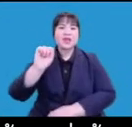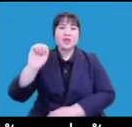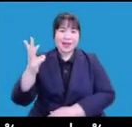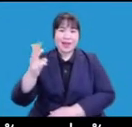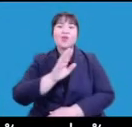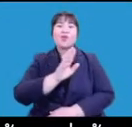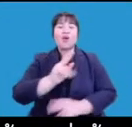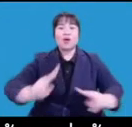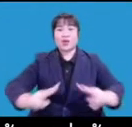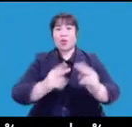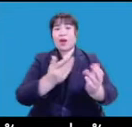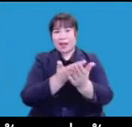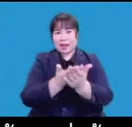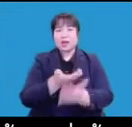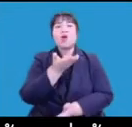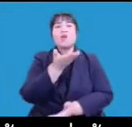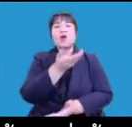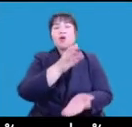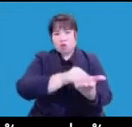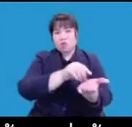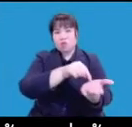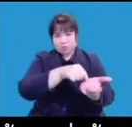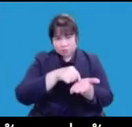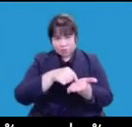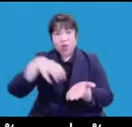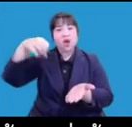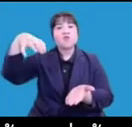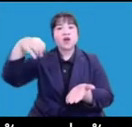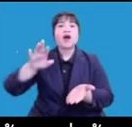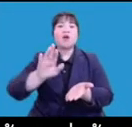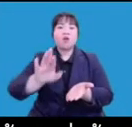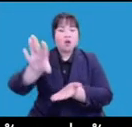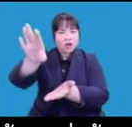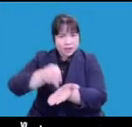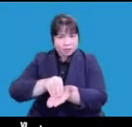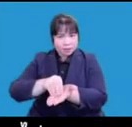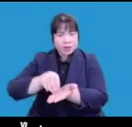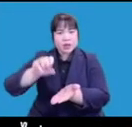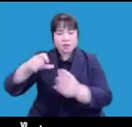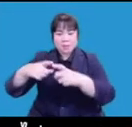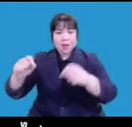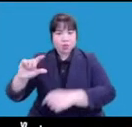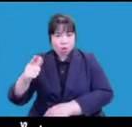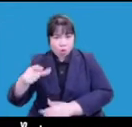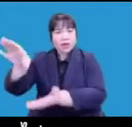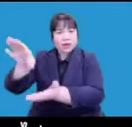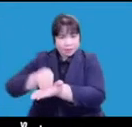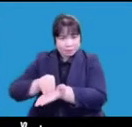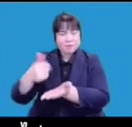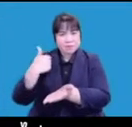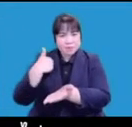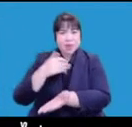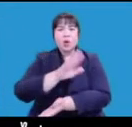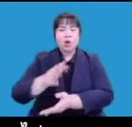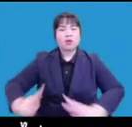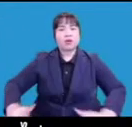ก็ไปลองขอข้อมูลเข้ามาได้ข้อมูลการไฟฟ้ามาอีกนะฮะได้ข้อมูลเรื่องของสปสช.มาอีกได้ข้อมูลบางส่วนมาครับจากกระทรวงเกษตรแ